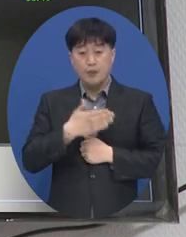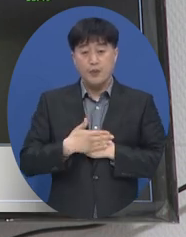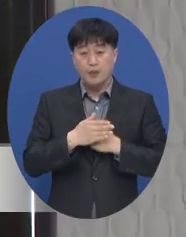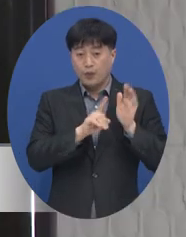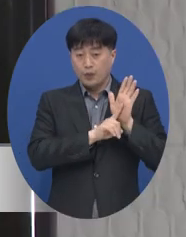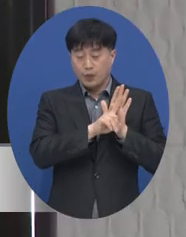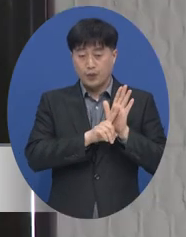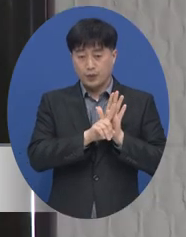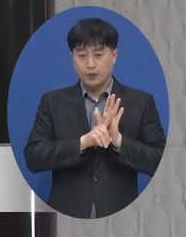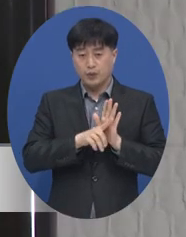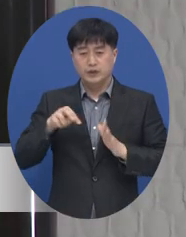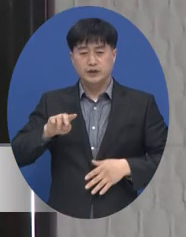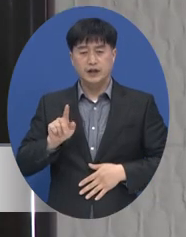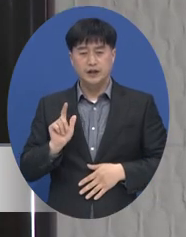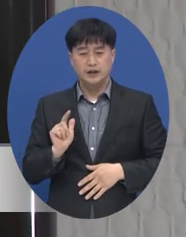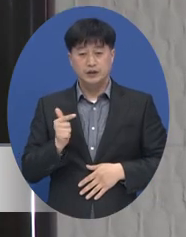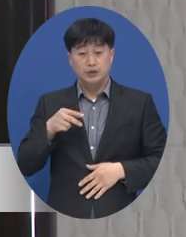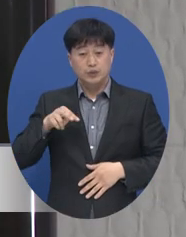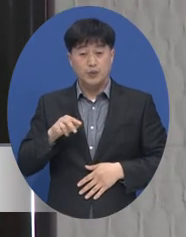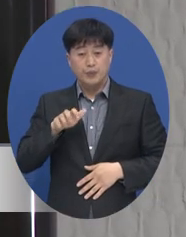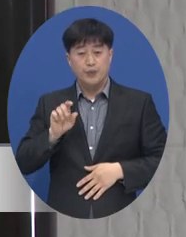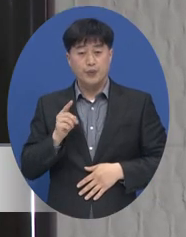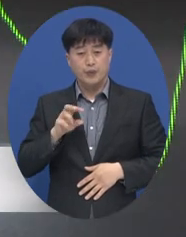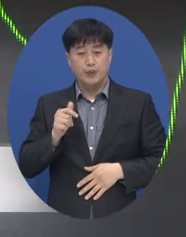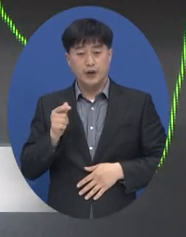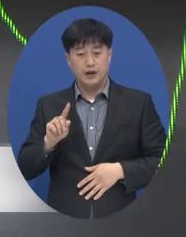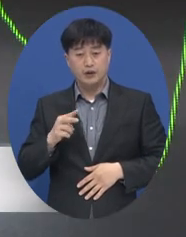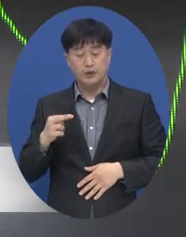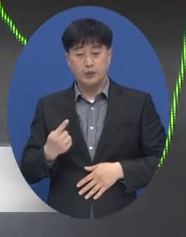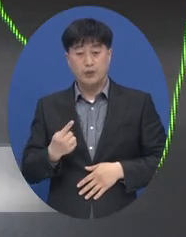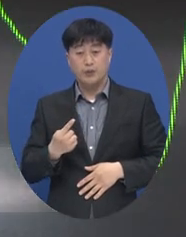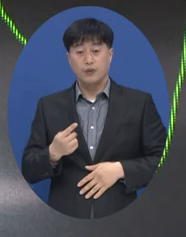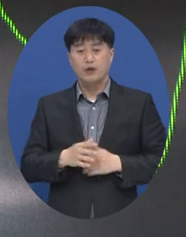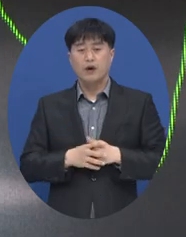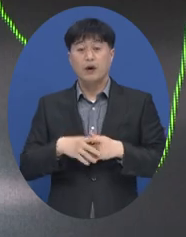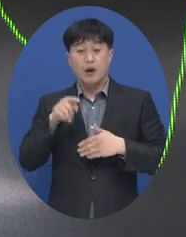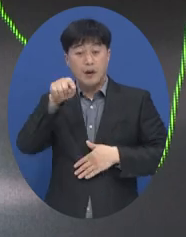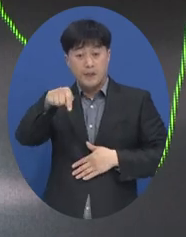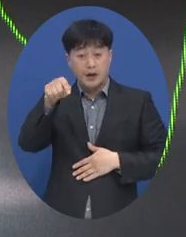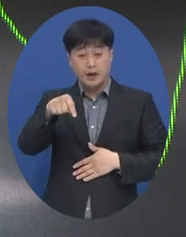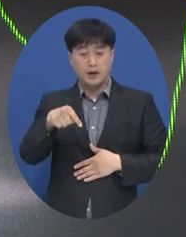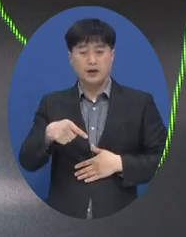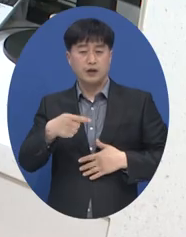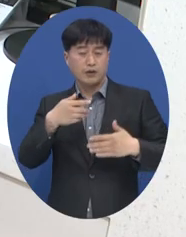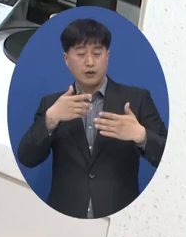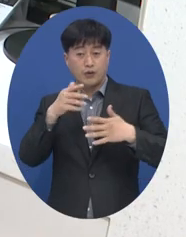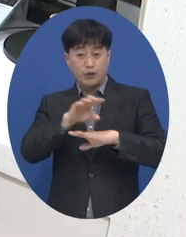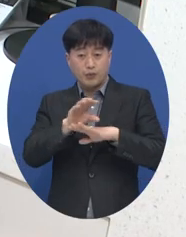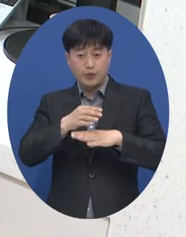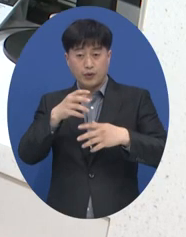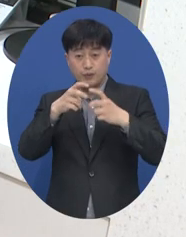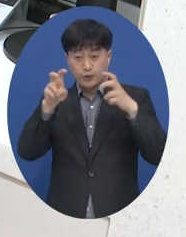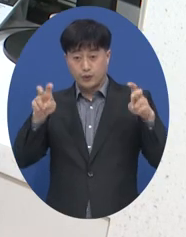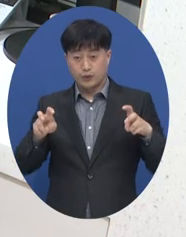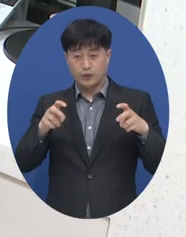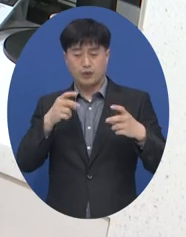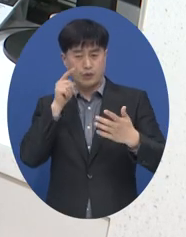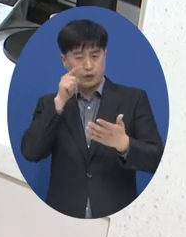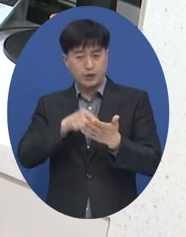체온과 혈압, 산소 포화도 등 생체 상태가 병실 밖 컴퓨터 화면에 표시됩니다. 한 번에